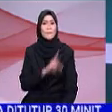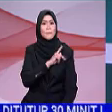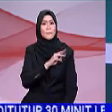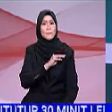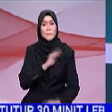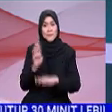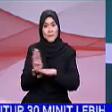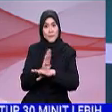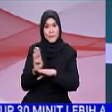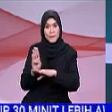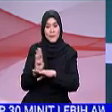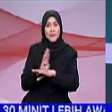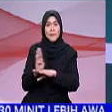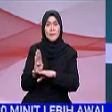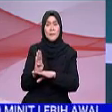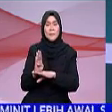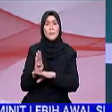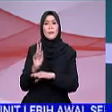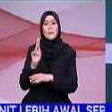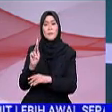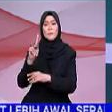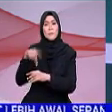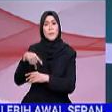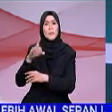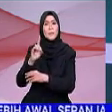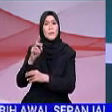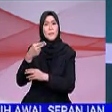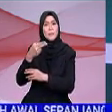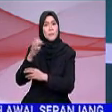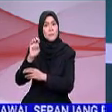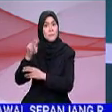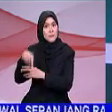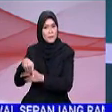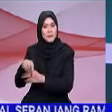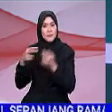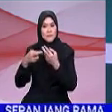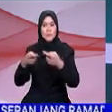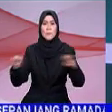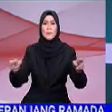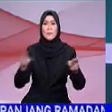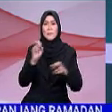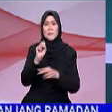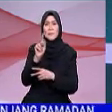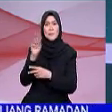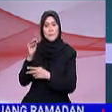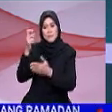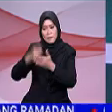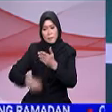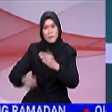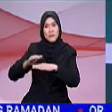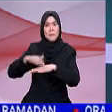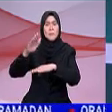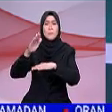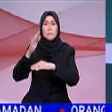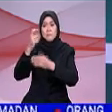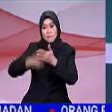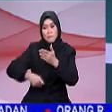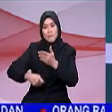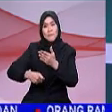Kementerian Perdagangan Dalam Negeri dan Hal Ehwal Pengguna KPDN HEP telah melancarkan skim harga maksimum musim